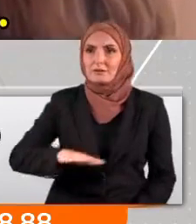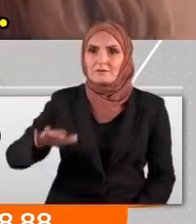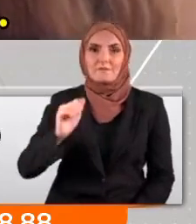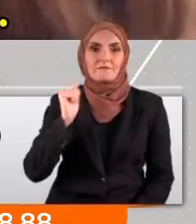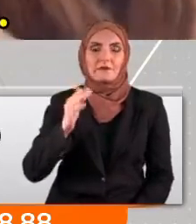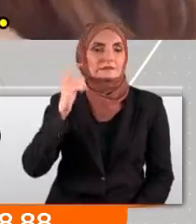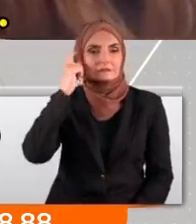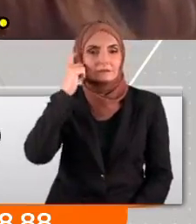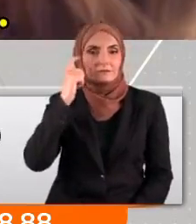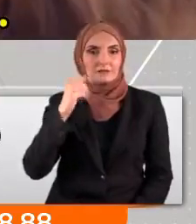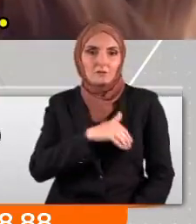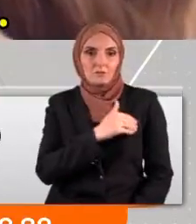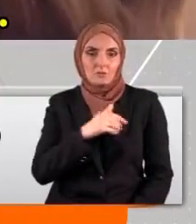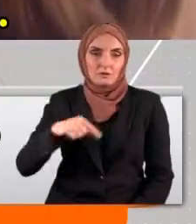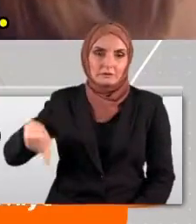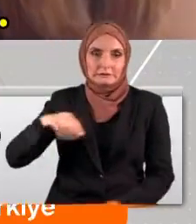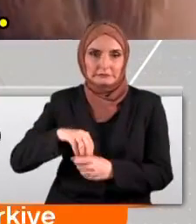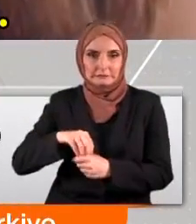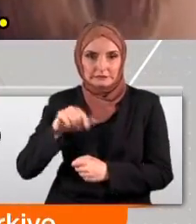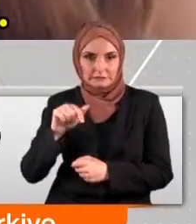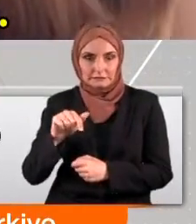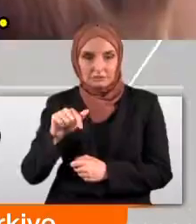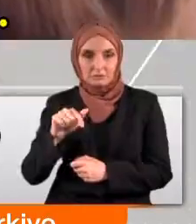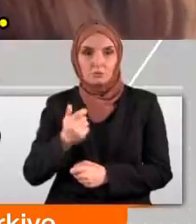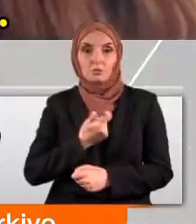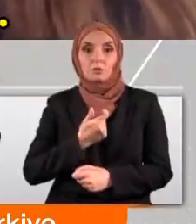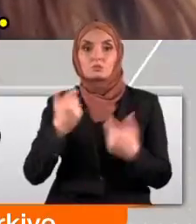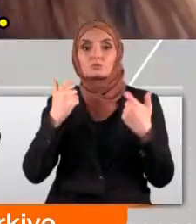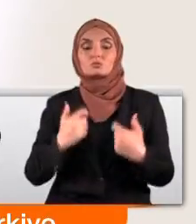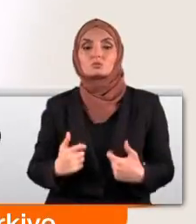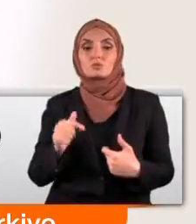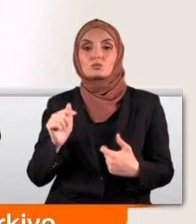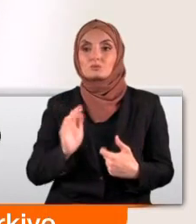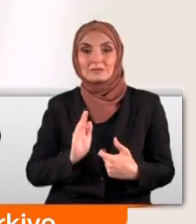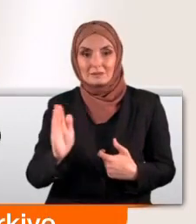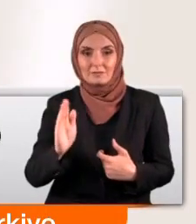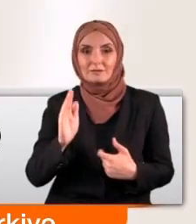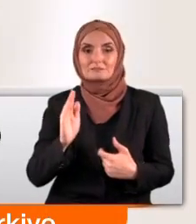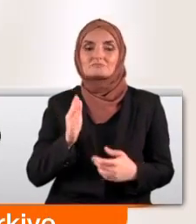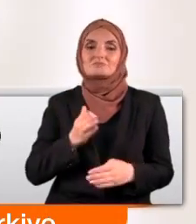mesleğimizdeki bunun mümkün olduğunu düşünmüyor. Hukuki sorumluluğuna gidebilmenin...